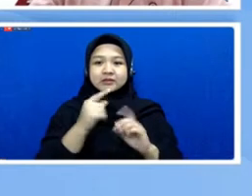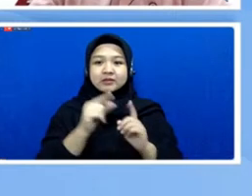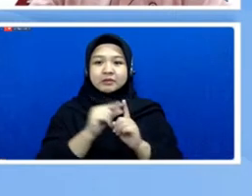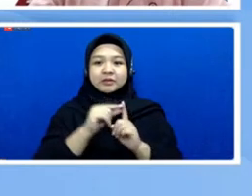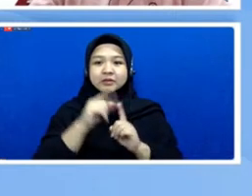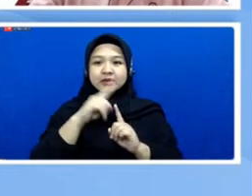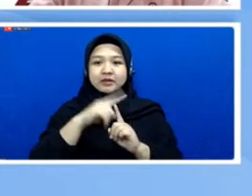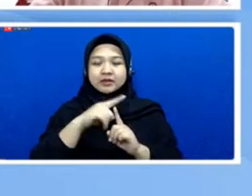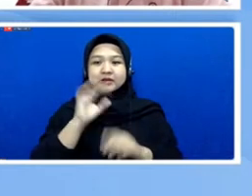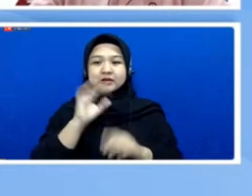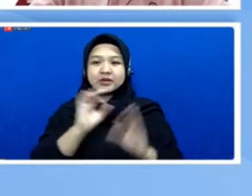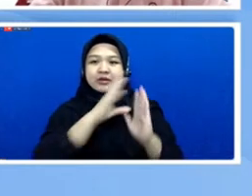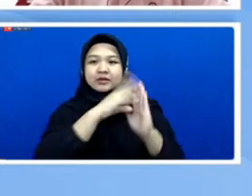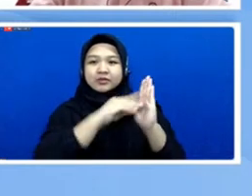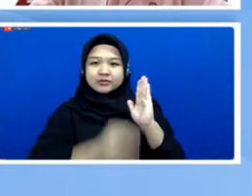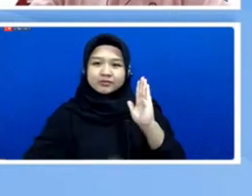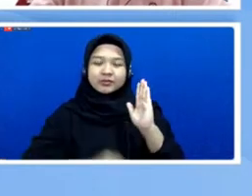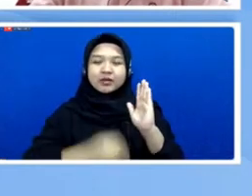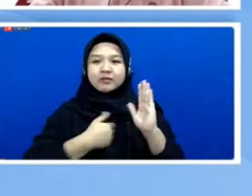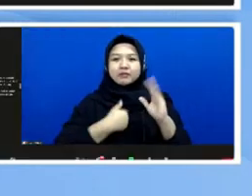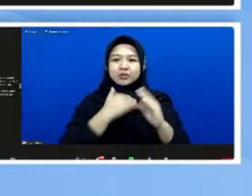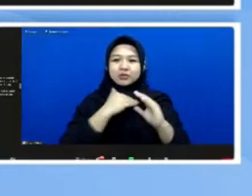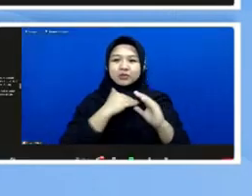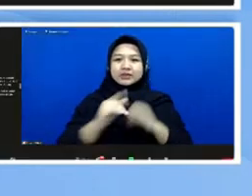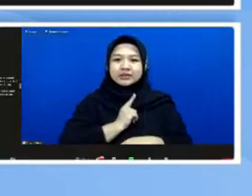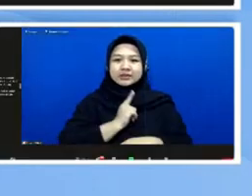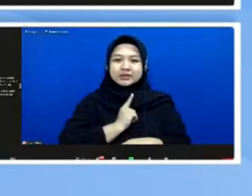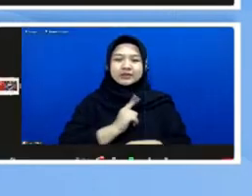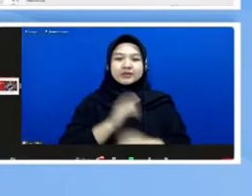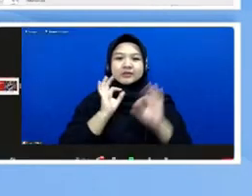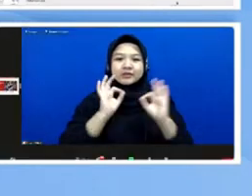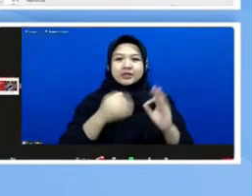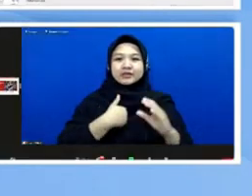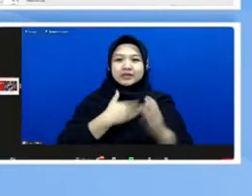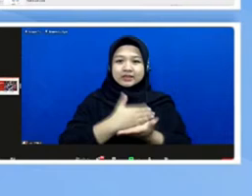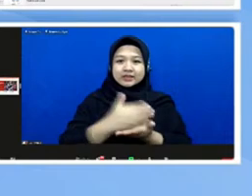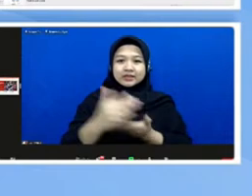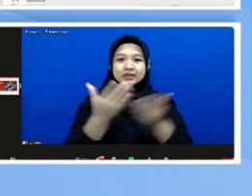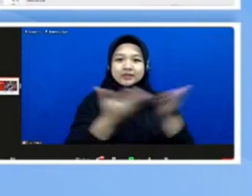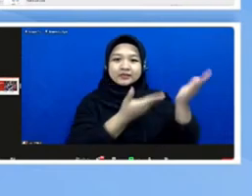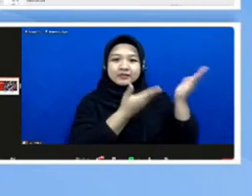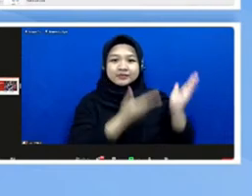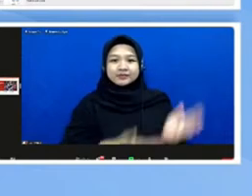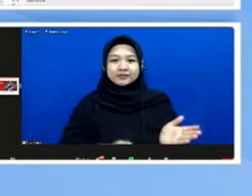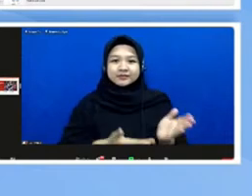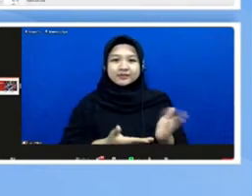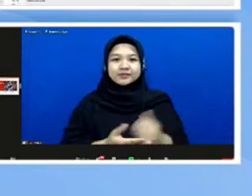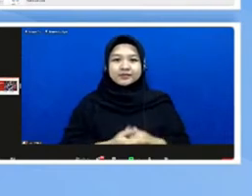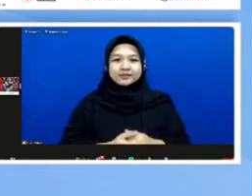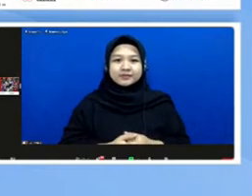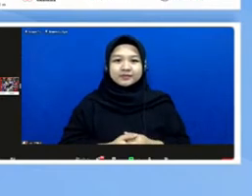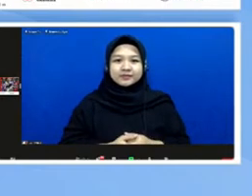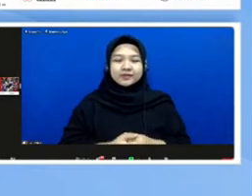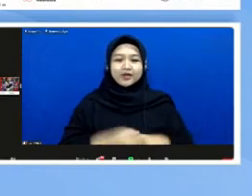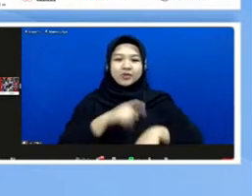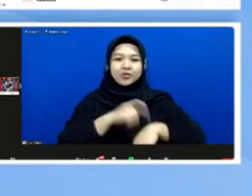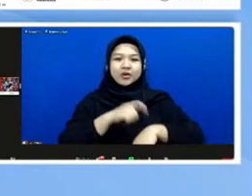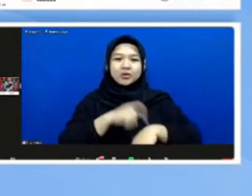Oke. Okay. Aja, Prof, mau ya, share. Ya ya, saya share aja. Oke okay, ya, saya share ya. Udah ngeliat ya. Biar waktu kita agak